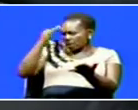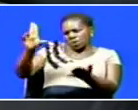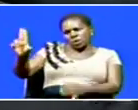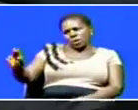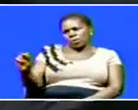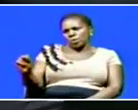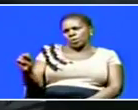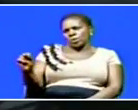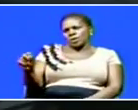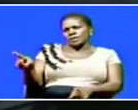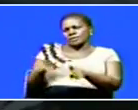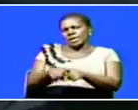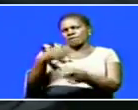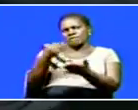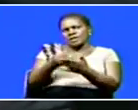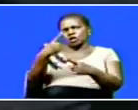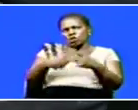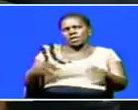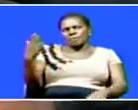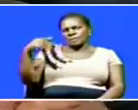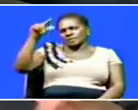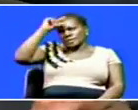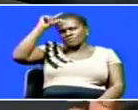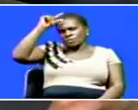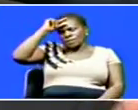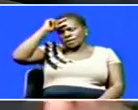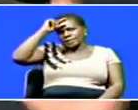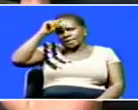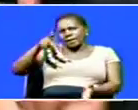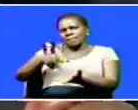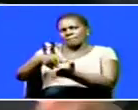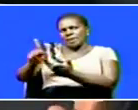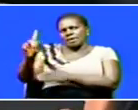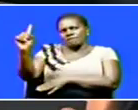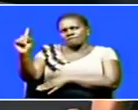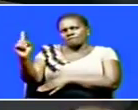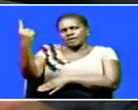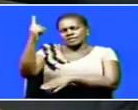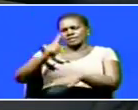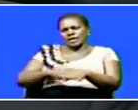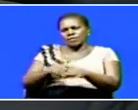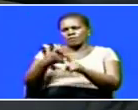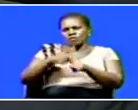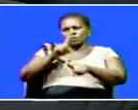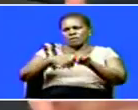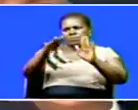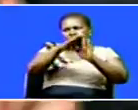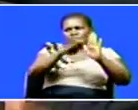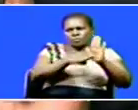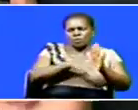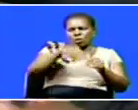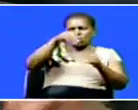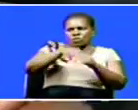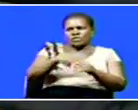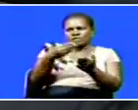Hapana, like the last financial year, the government was able to pay for the first time since the program started